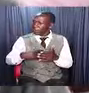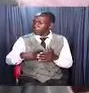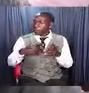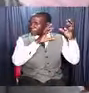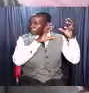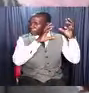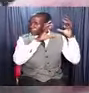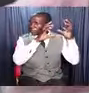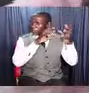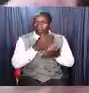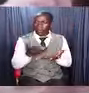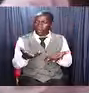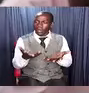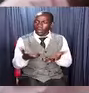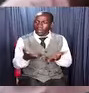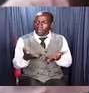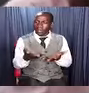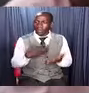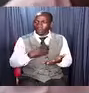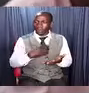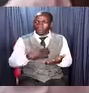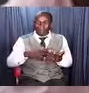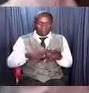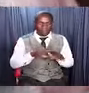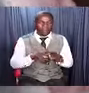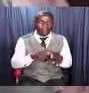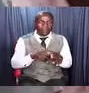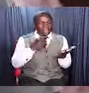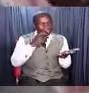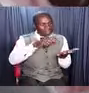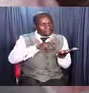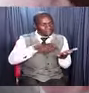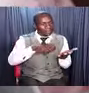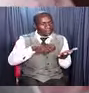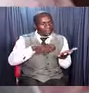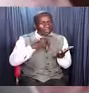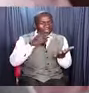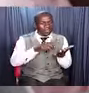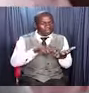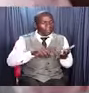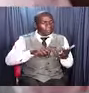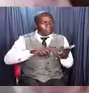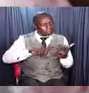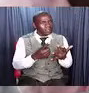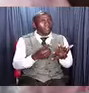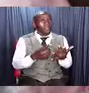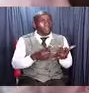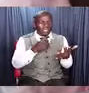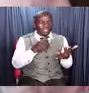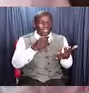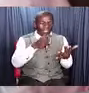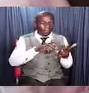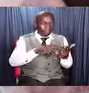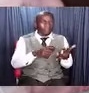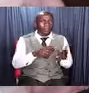wapi, nazi, where are the coconuts so that we prepare? Mana mugeni, siku ya kwanza, ni because wali the visitor. Siku ya kwanza, mugeni, ni wali na